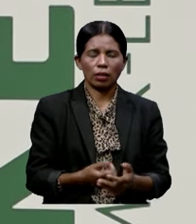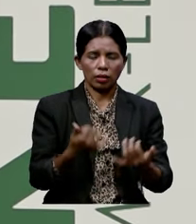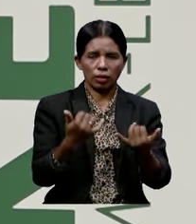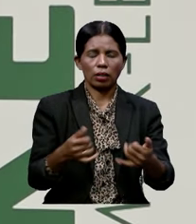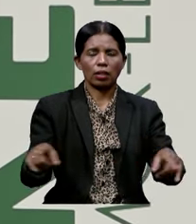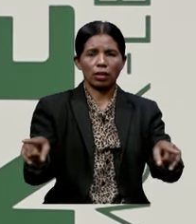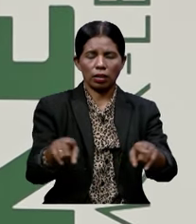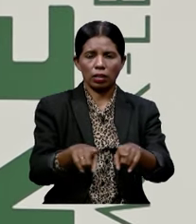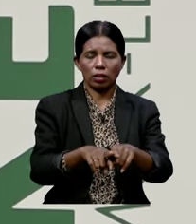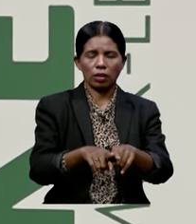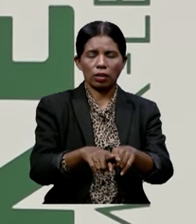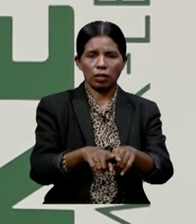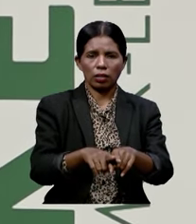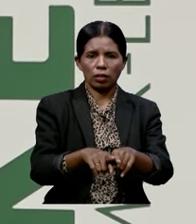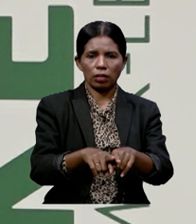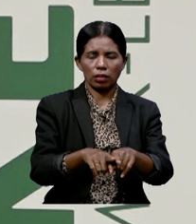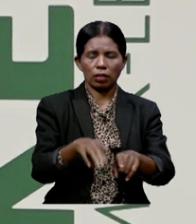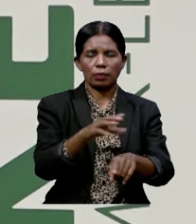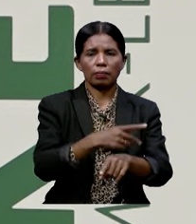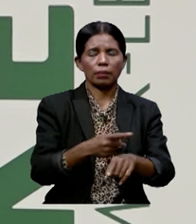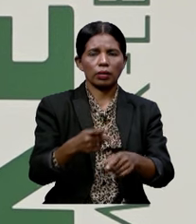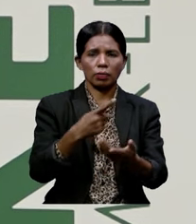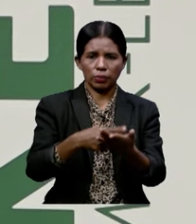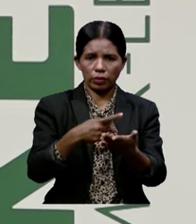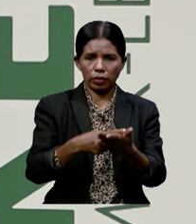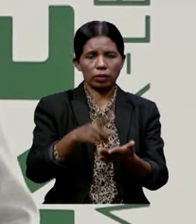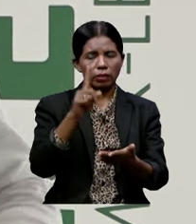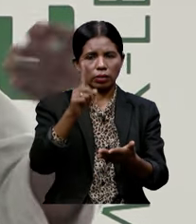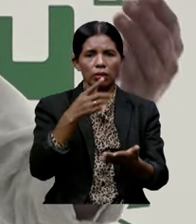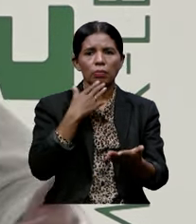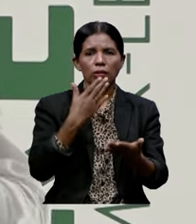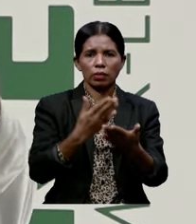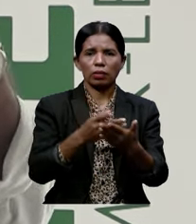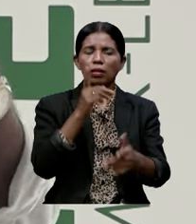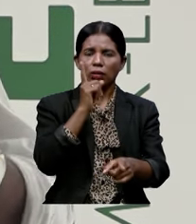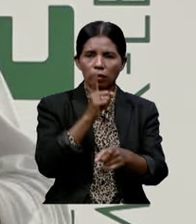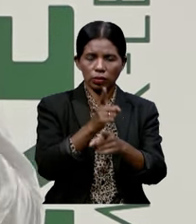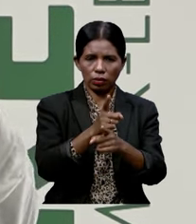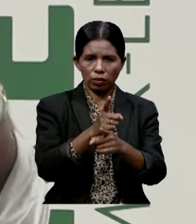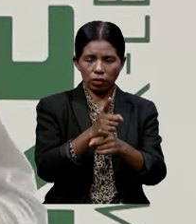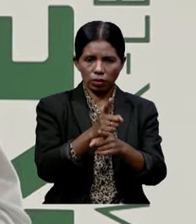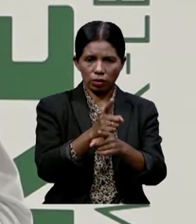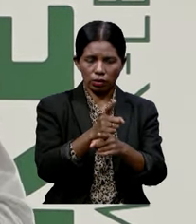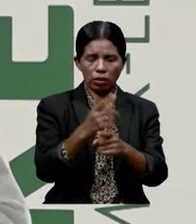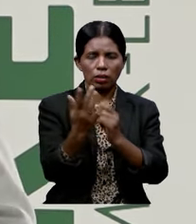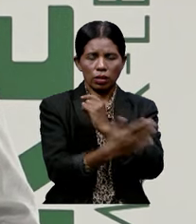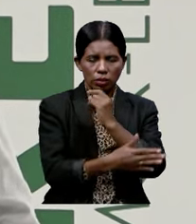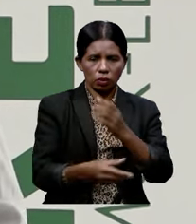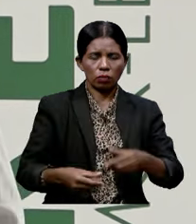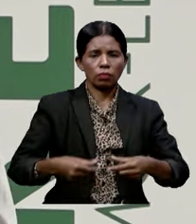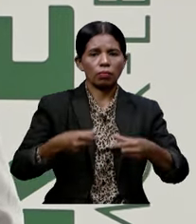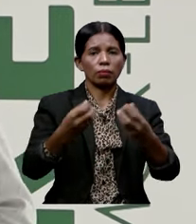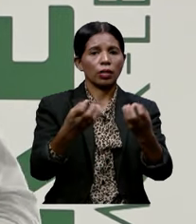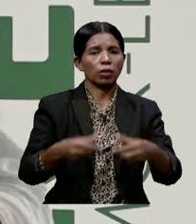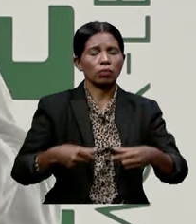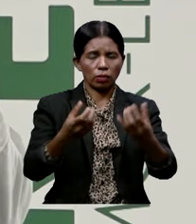sam proyektu idane be memang proyektu diaktif tebes i na sambar fo prioritas ba idane i